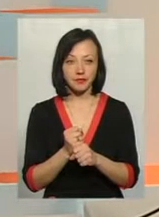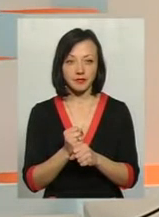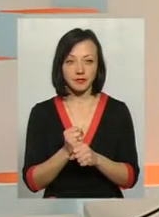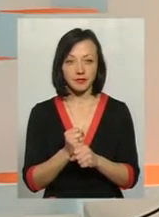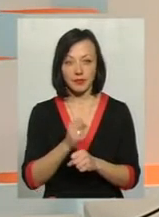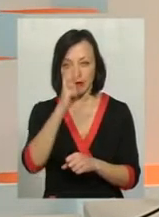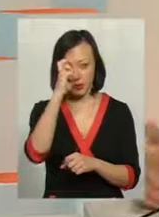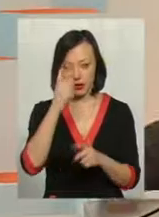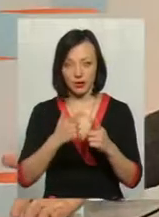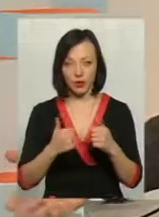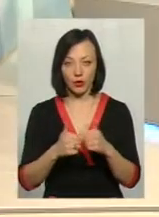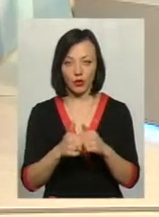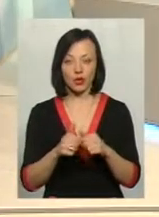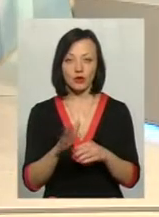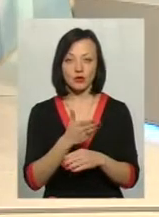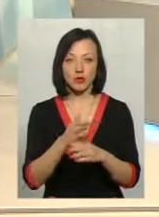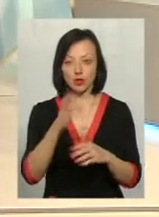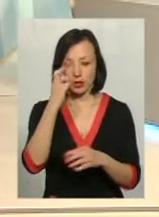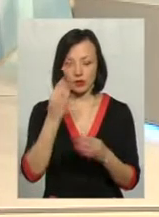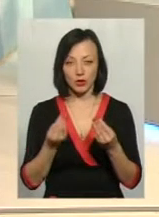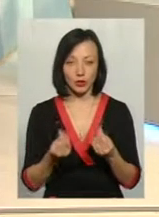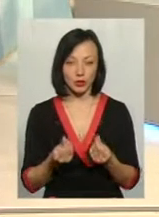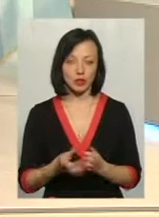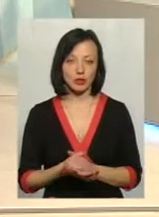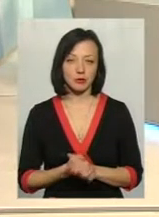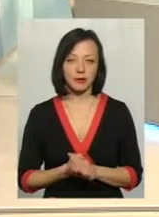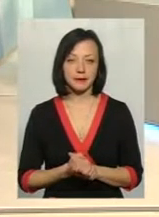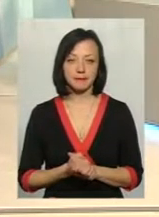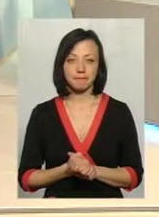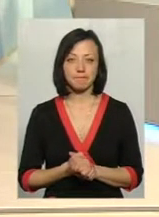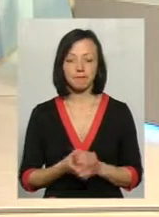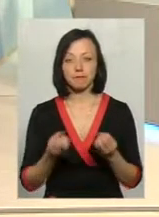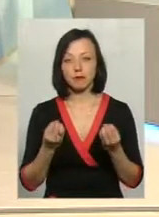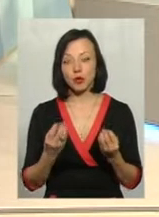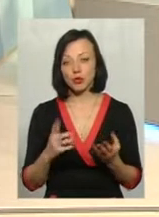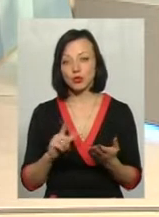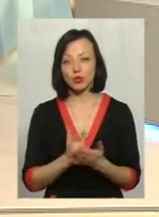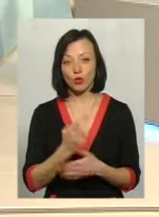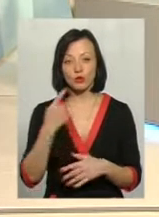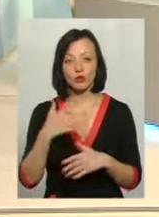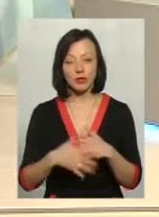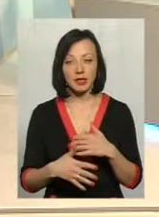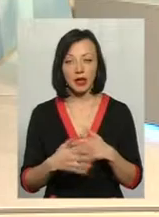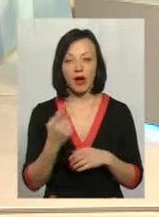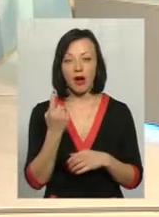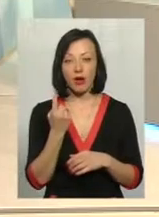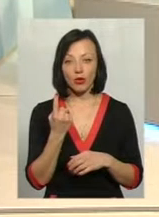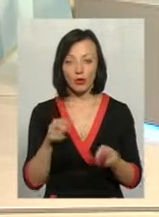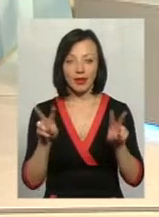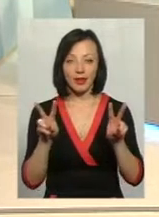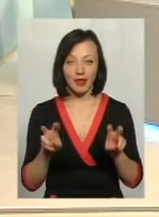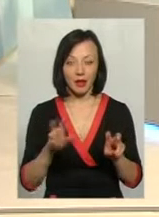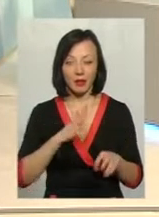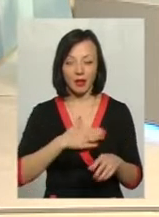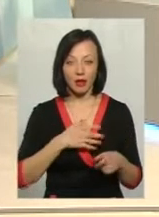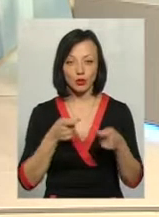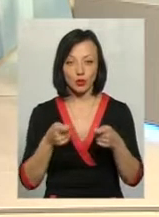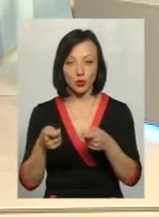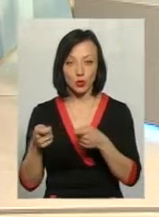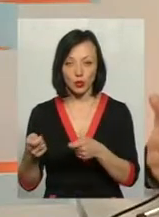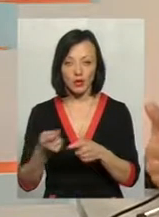державних органів, які розпоряджаються бюджетними коштами. Просто знову ж зрозумійте, одною з тем нашого туру – це